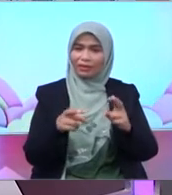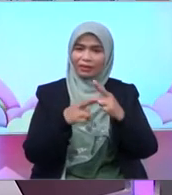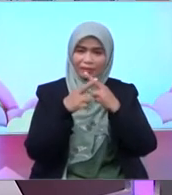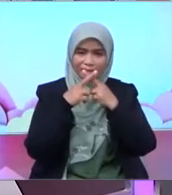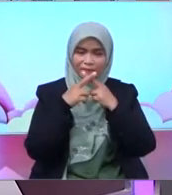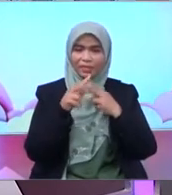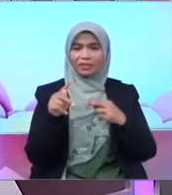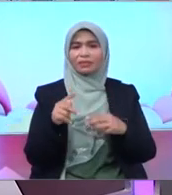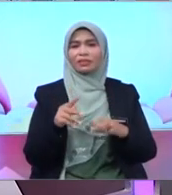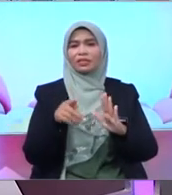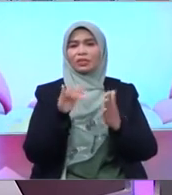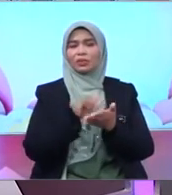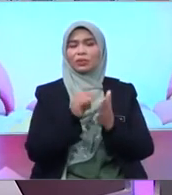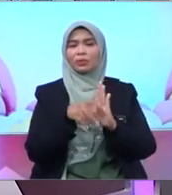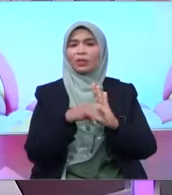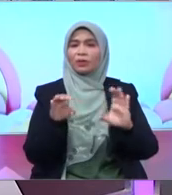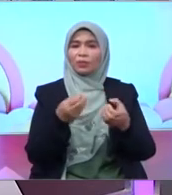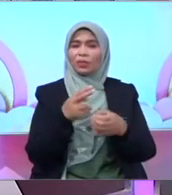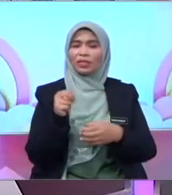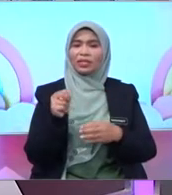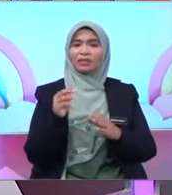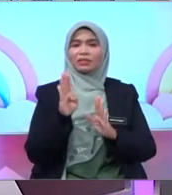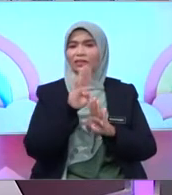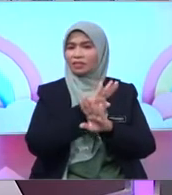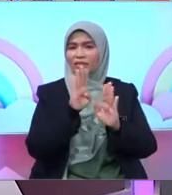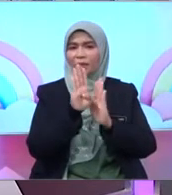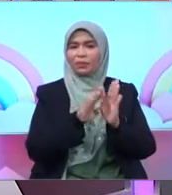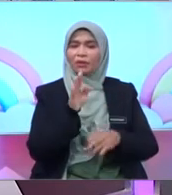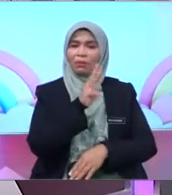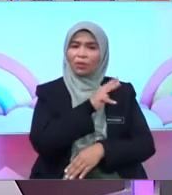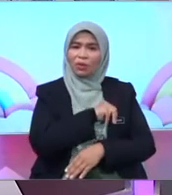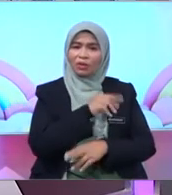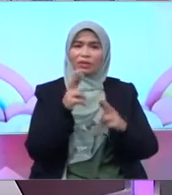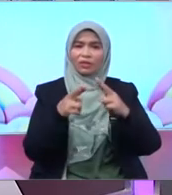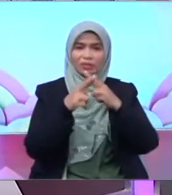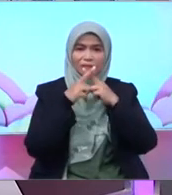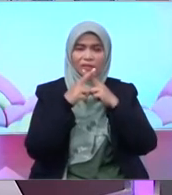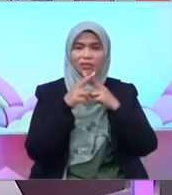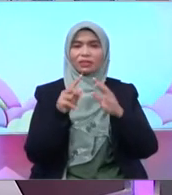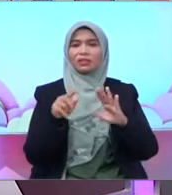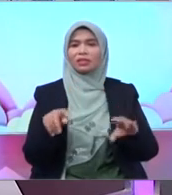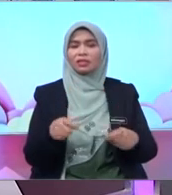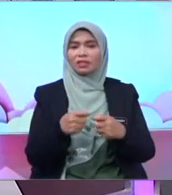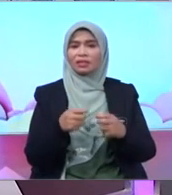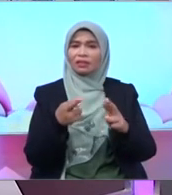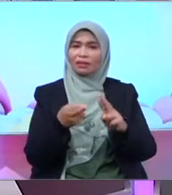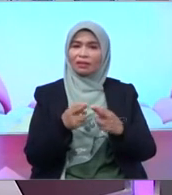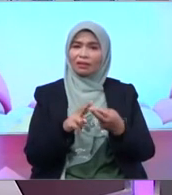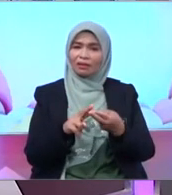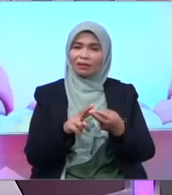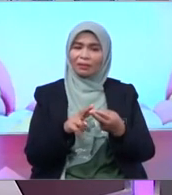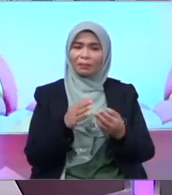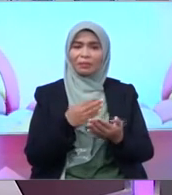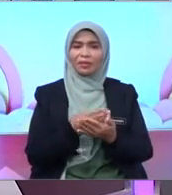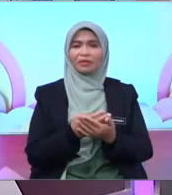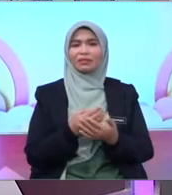tindakan yang tidak bermoral kerennya Mira merasio enamora Cukai tidak Ken Arok Ken by Mira walaupun itu akan Mbak